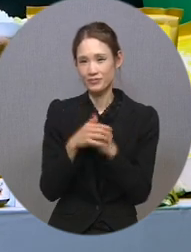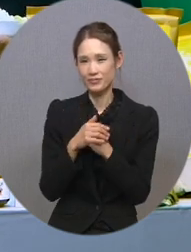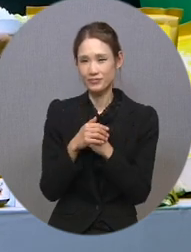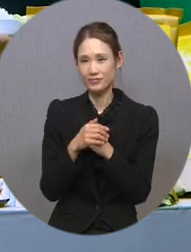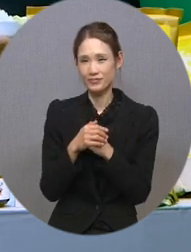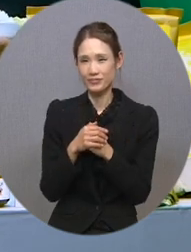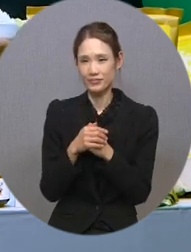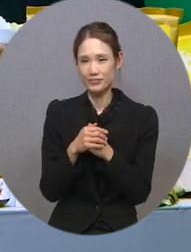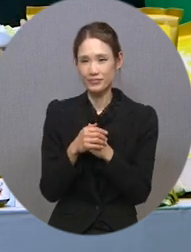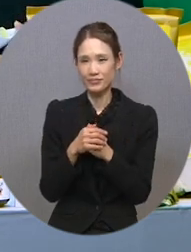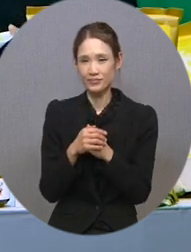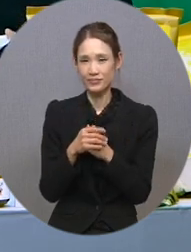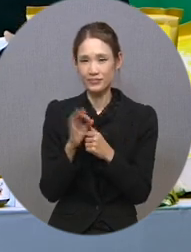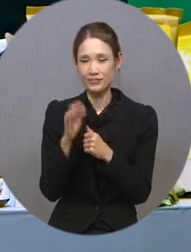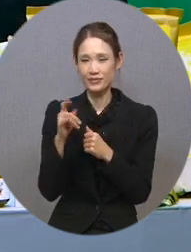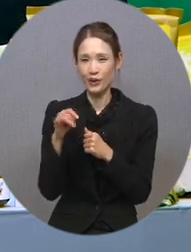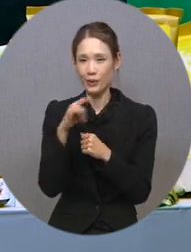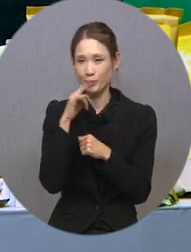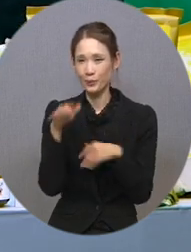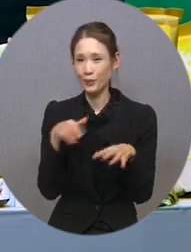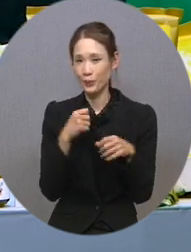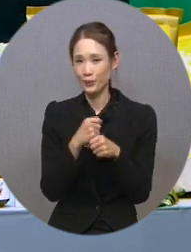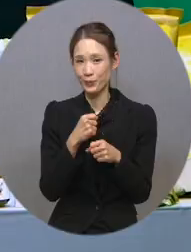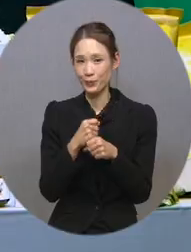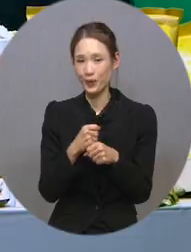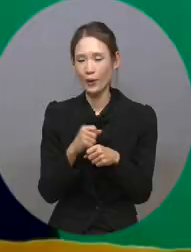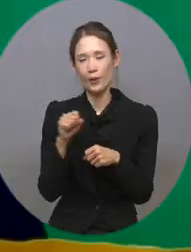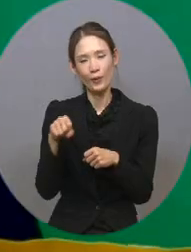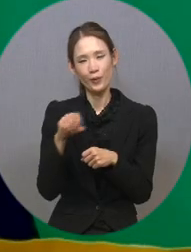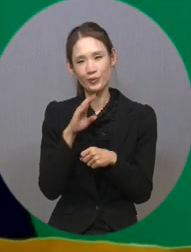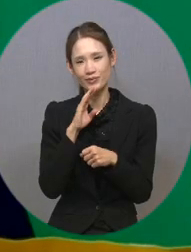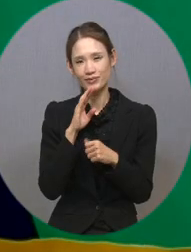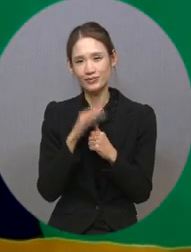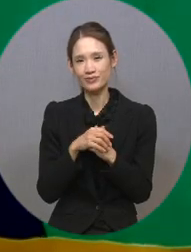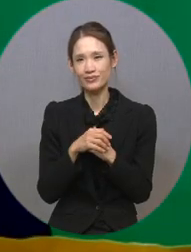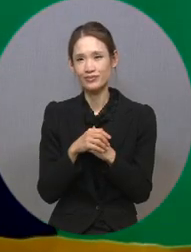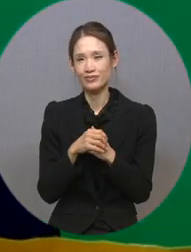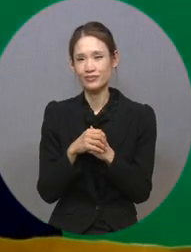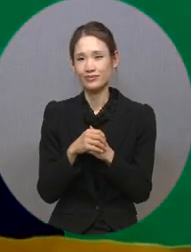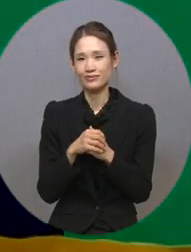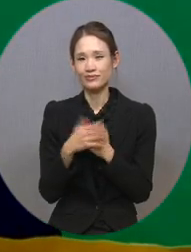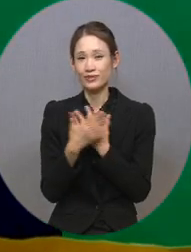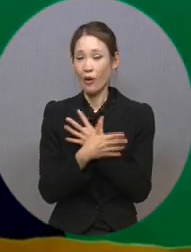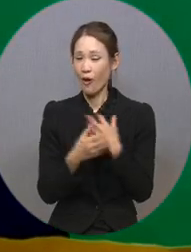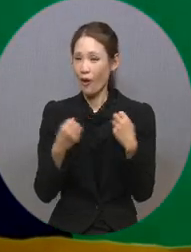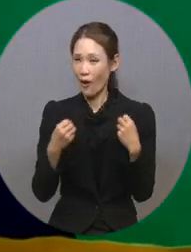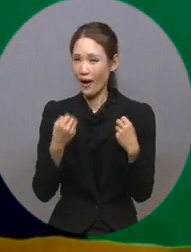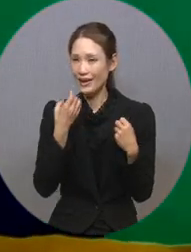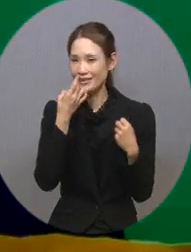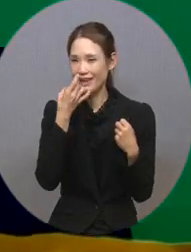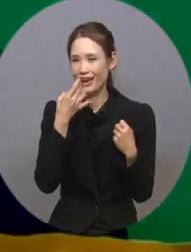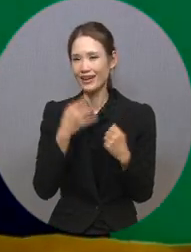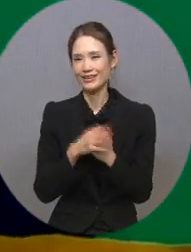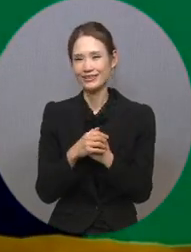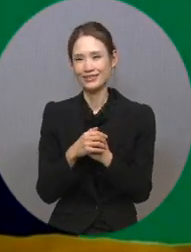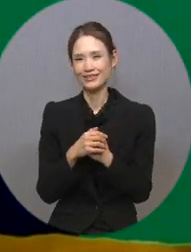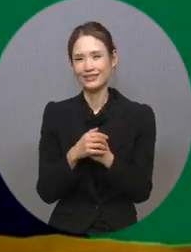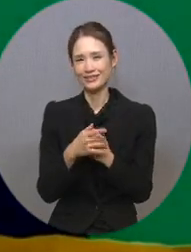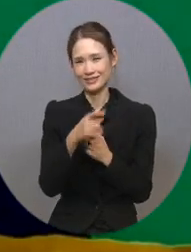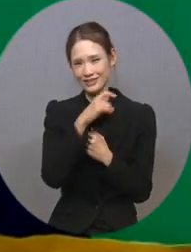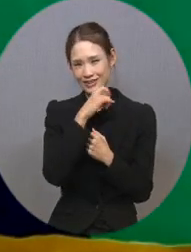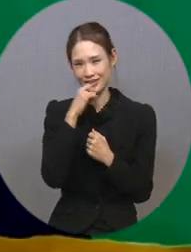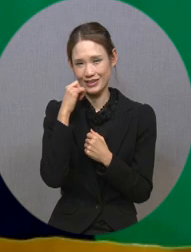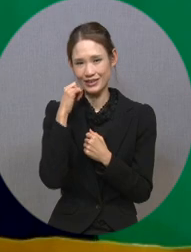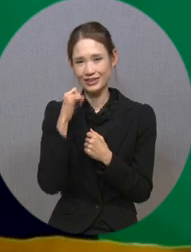김치가. 이 영암 배추로 만들어온 김치죠. 이 건강한 이 쌀에다가 이 맛있는